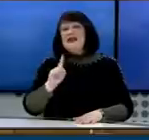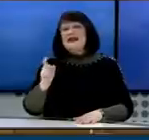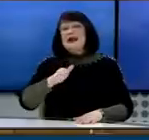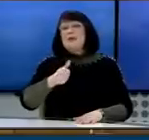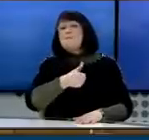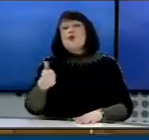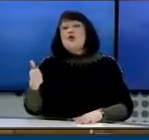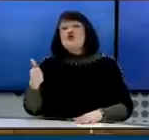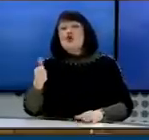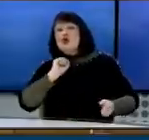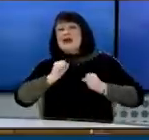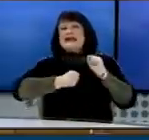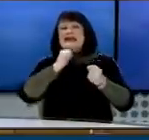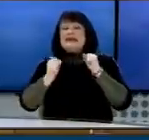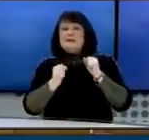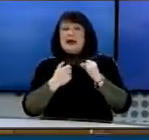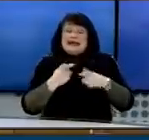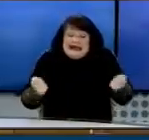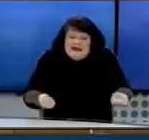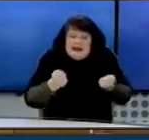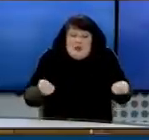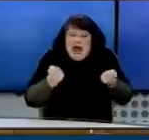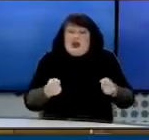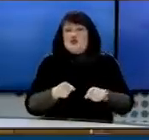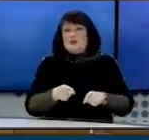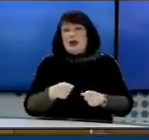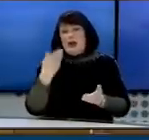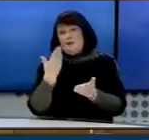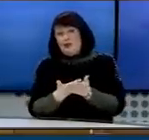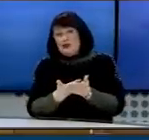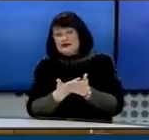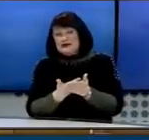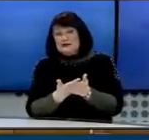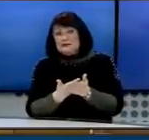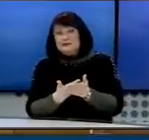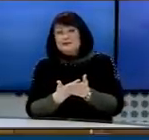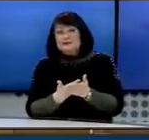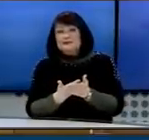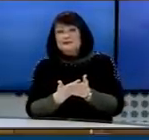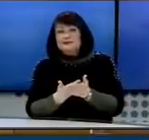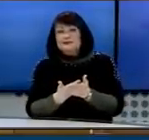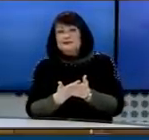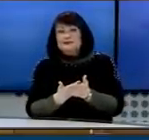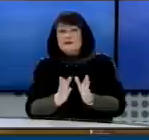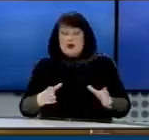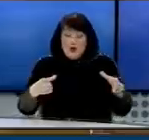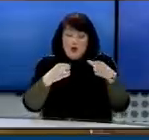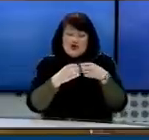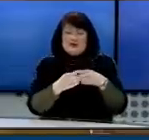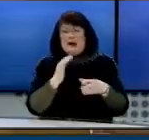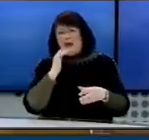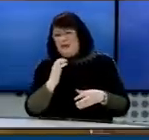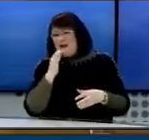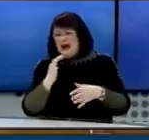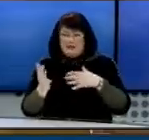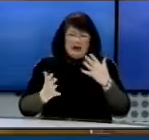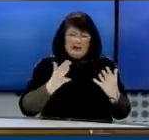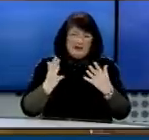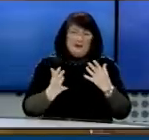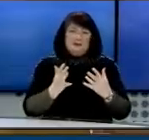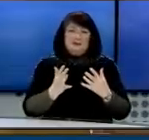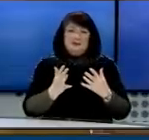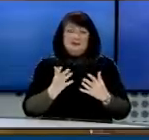κινήματα, είναι και κινήσεις. Απόδειξη ότι όσοι φλιαρούν αντί